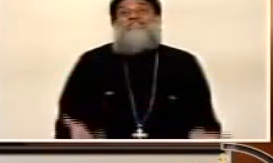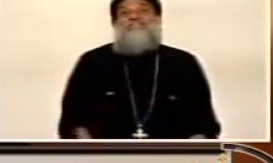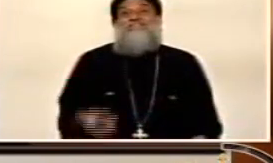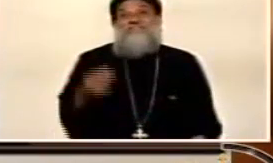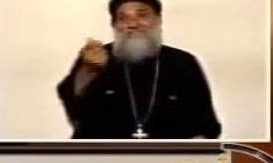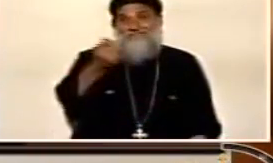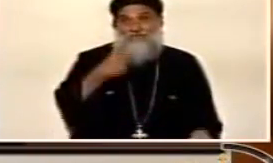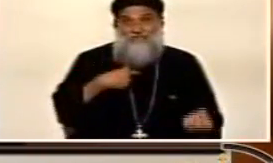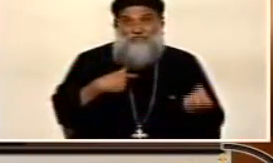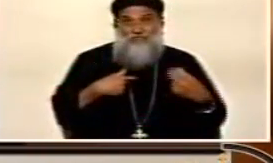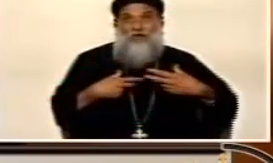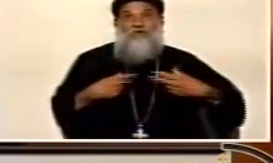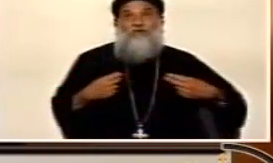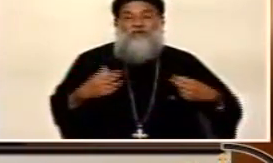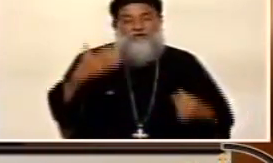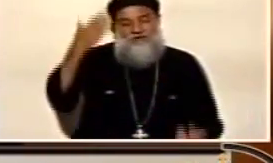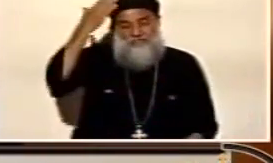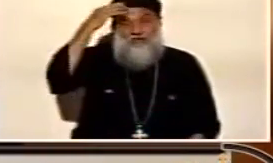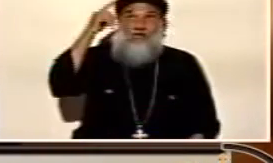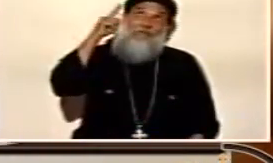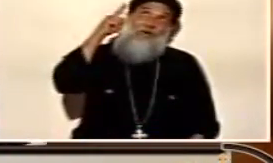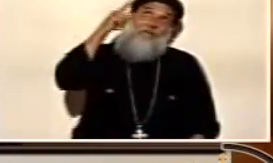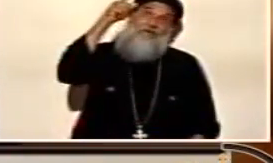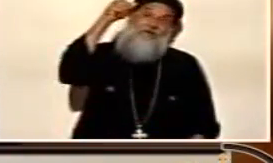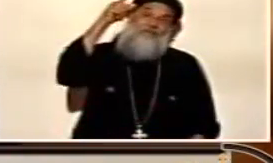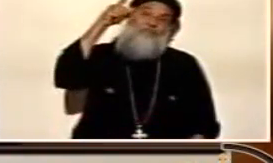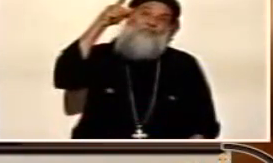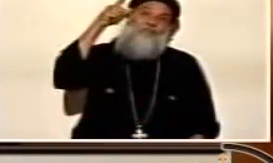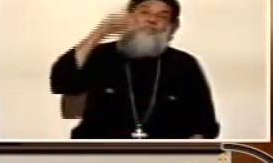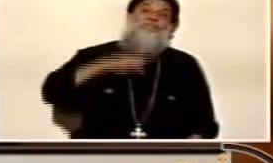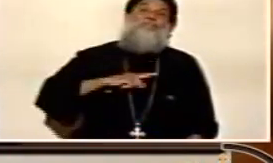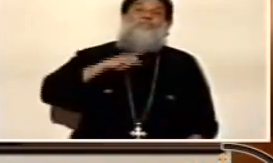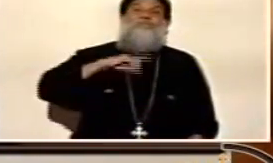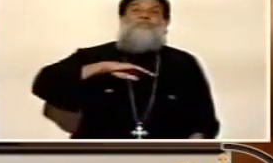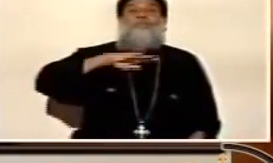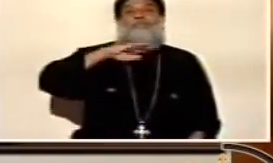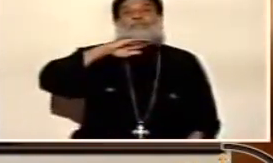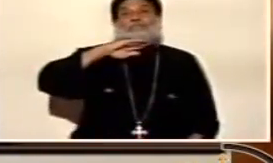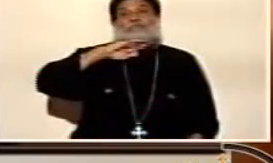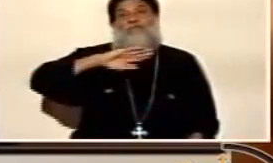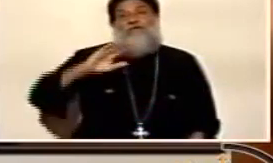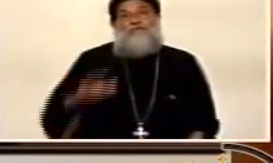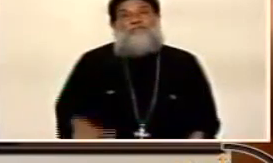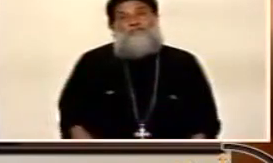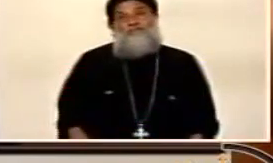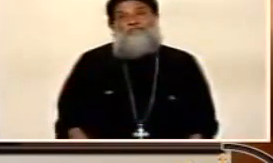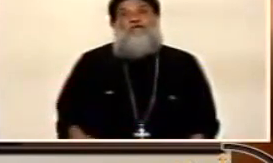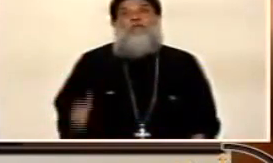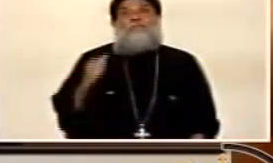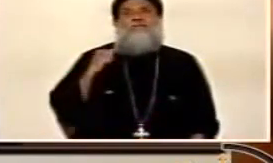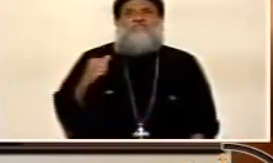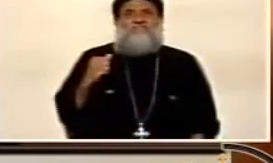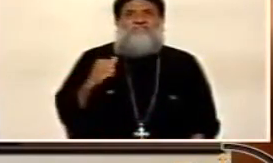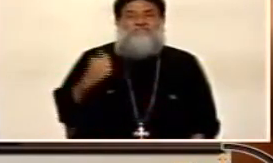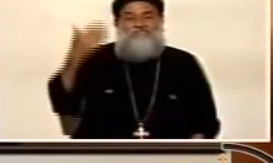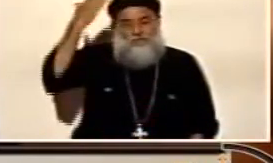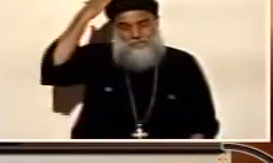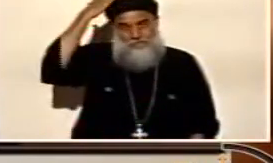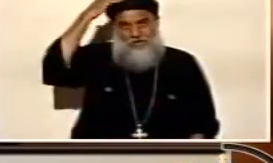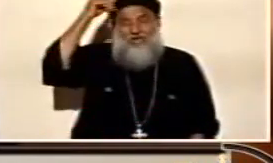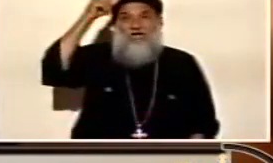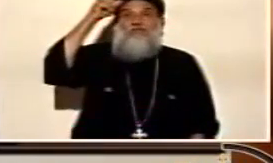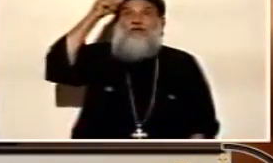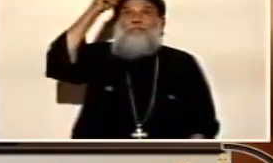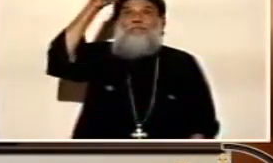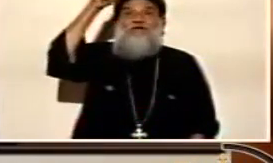لكن البركة من الله، فالبركة هي اللي تكفي، وإحنا دايما متمسكين بالبركة الإلهية